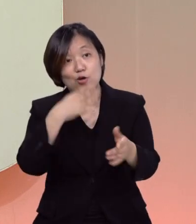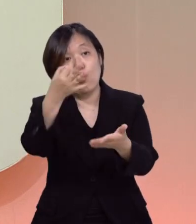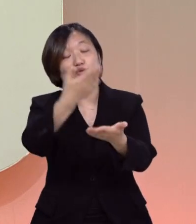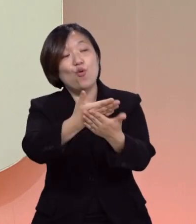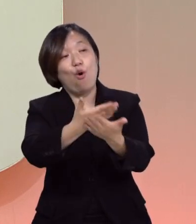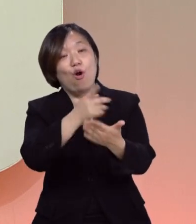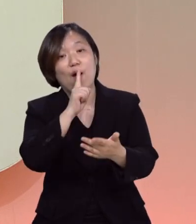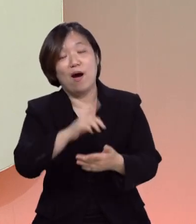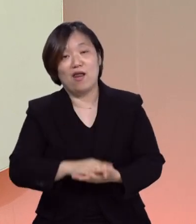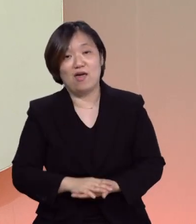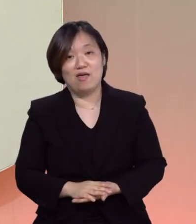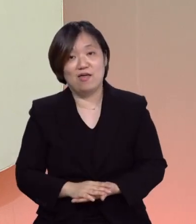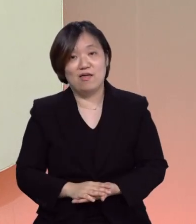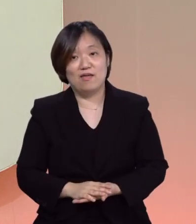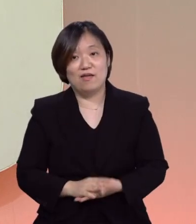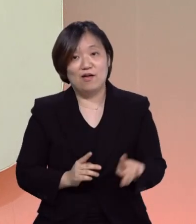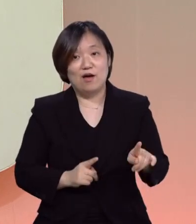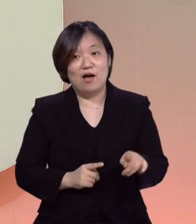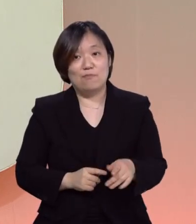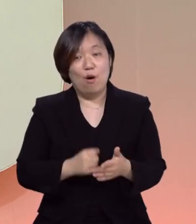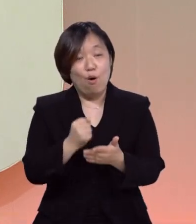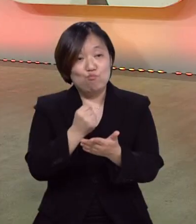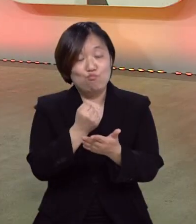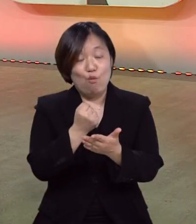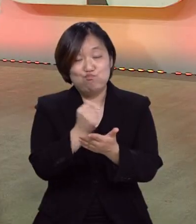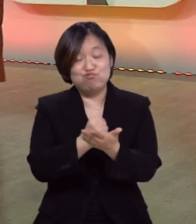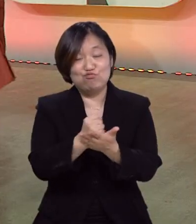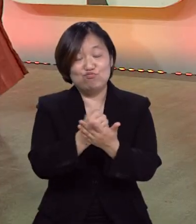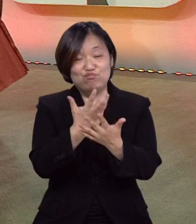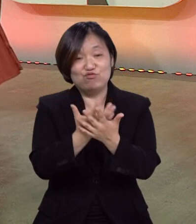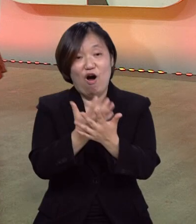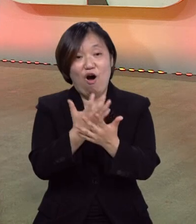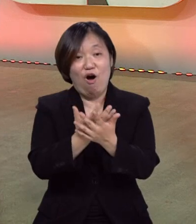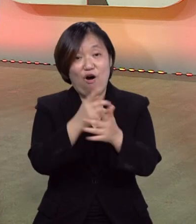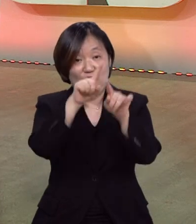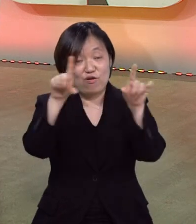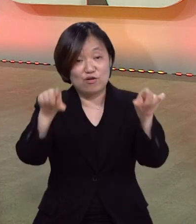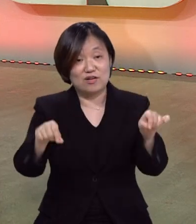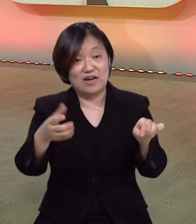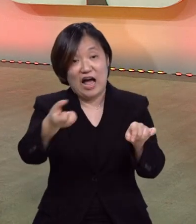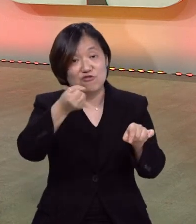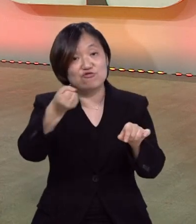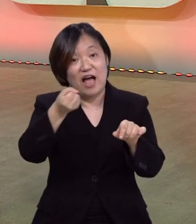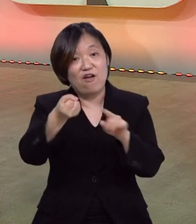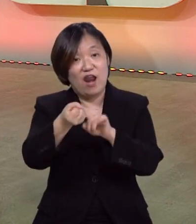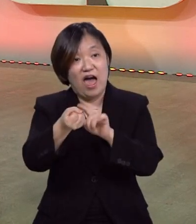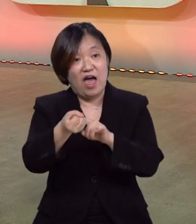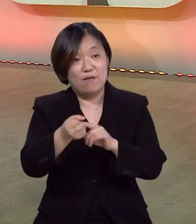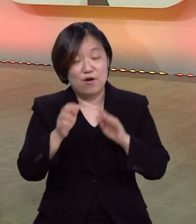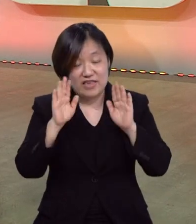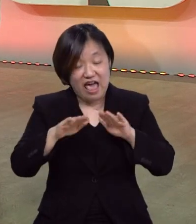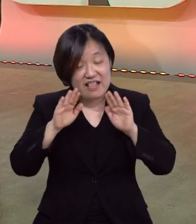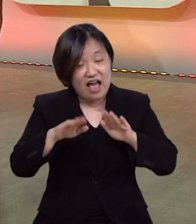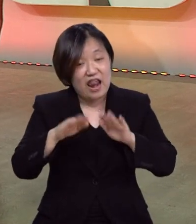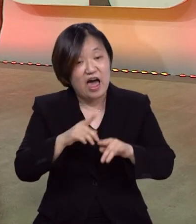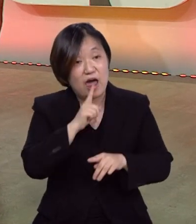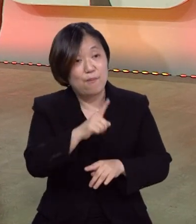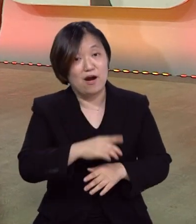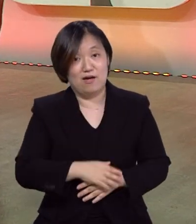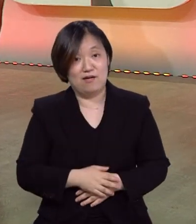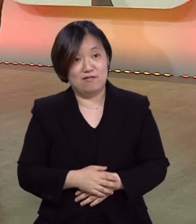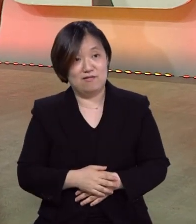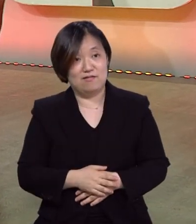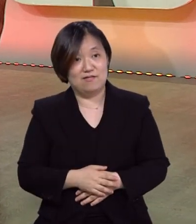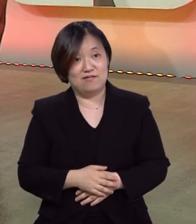살아남으려면 어 뭐 부적을 그려라 제사를 올려라라고 말씀하셨습니까 네가 살고